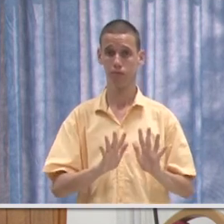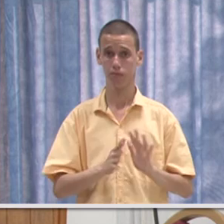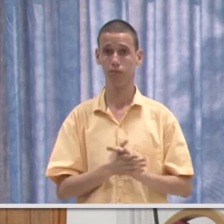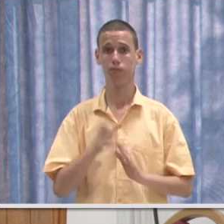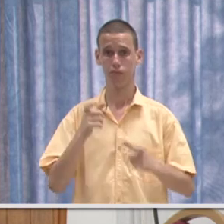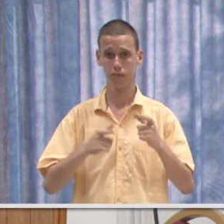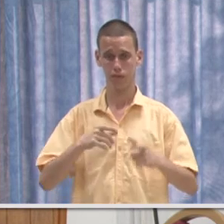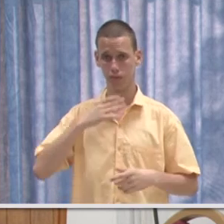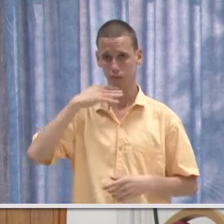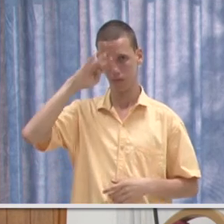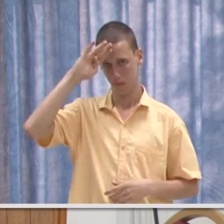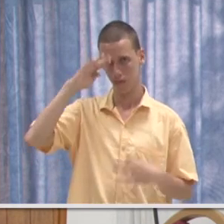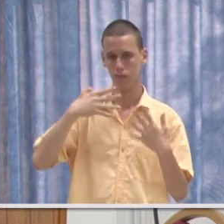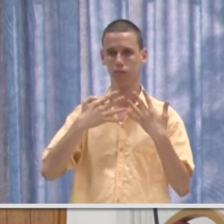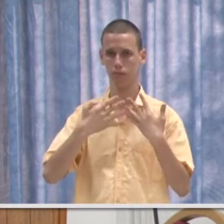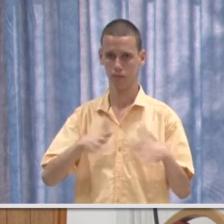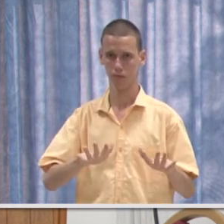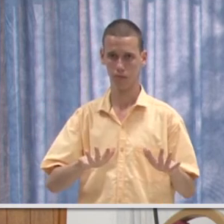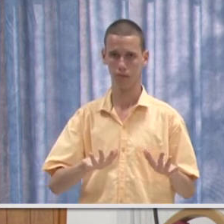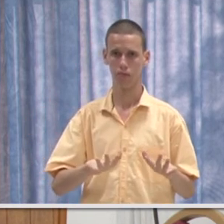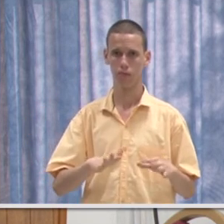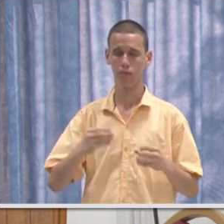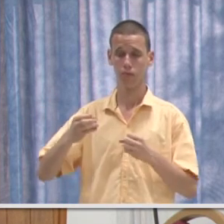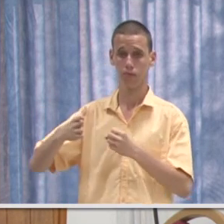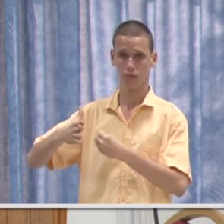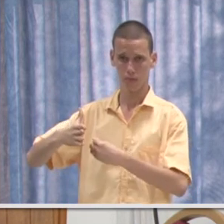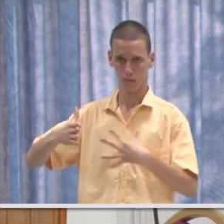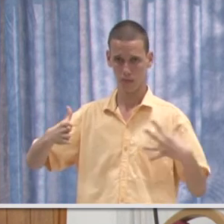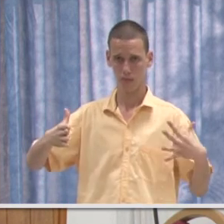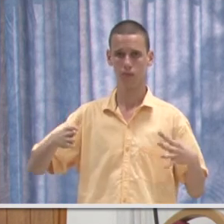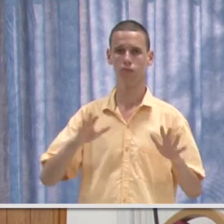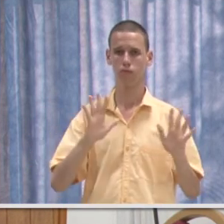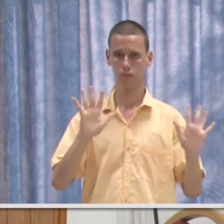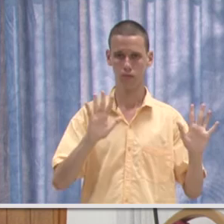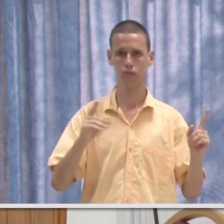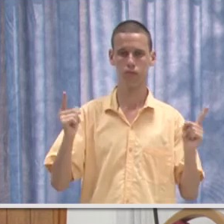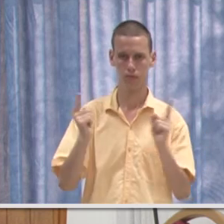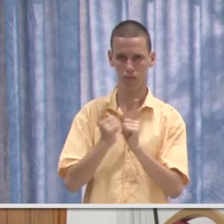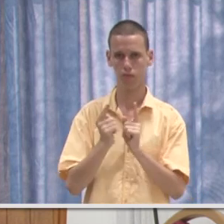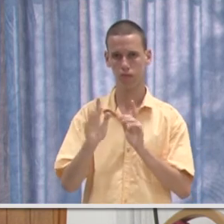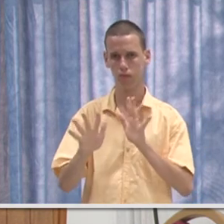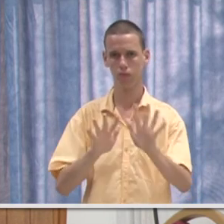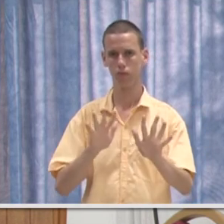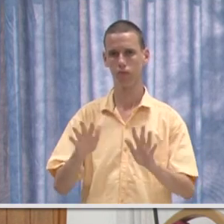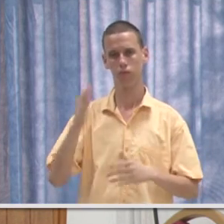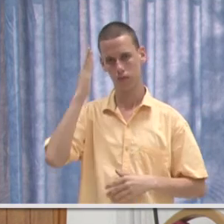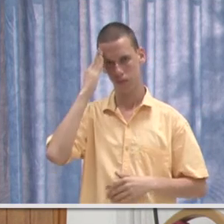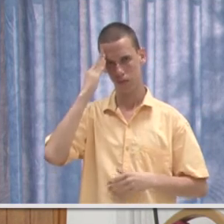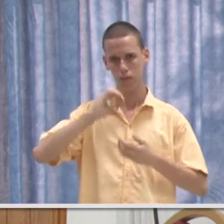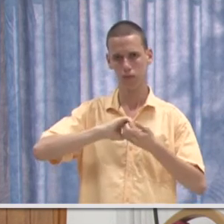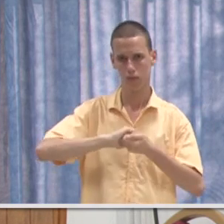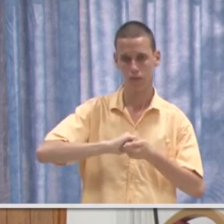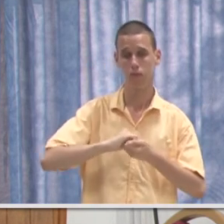enjoy exot and nous comprenons autre situation qui les autres manque ça ben dit mon mais c'est moi il est important qui